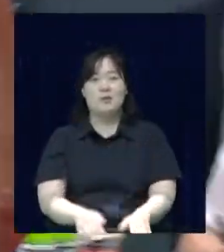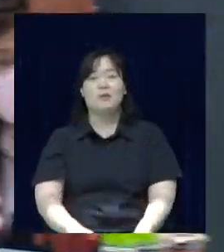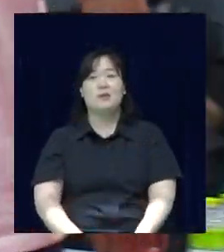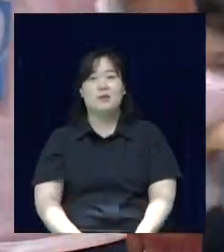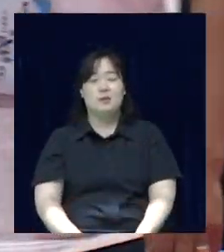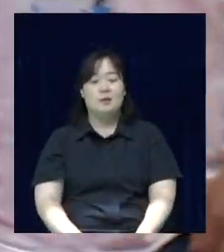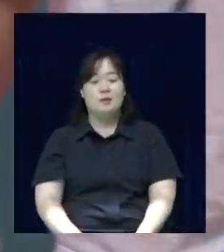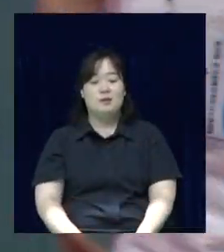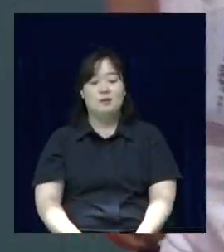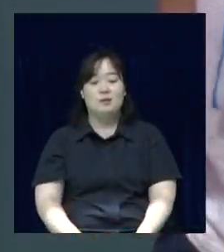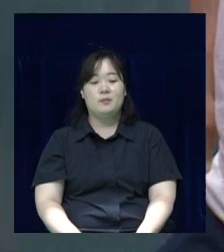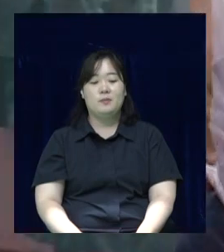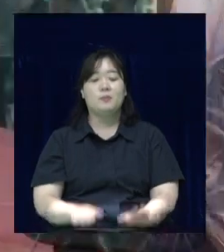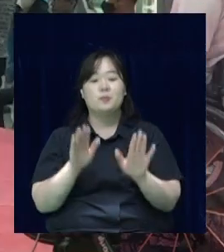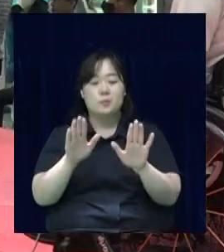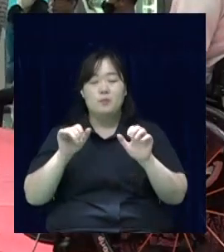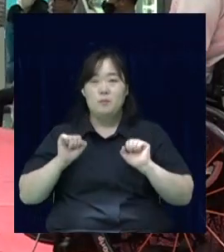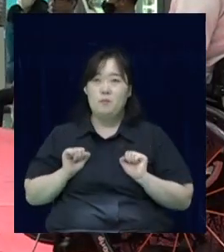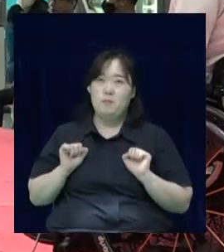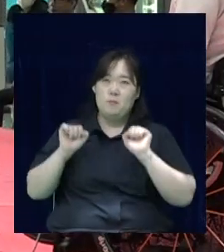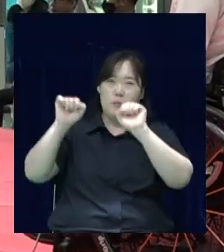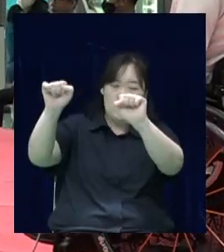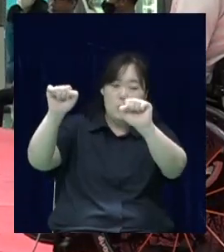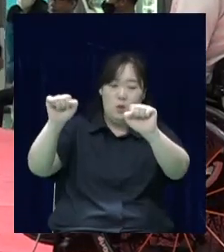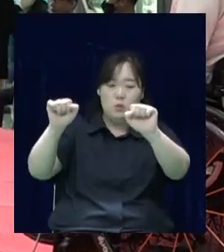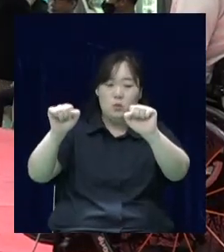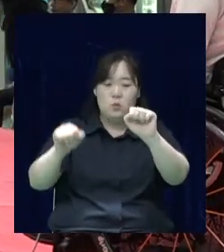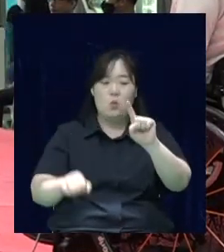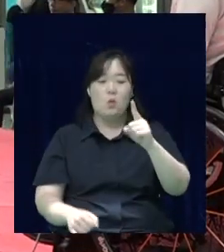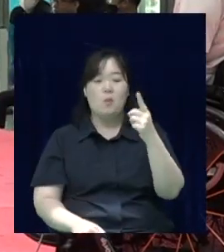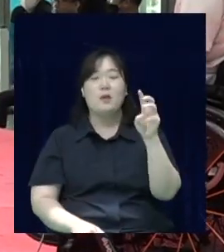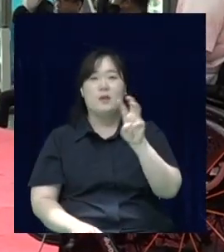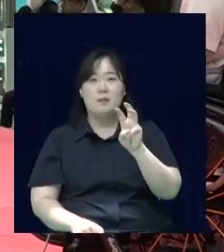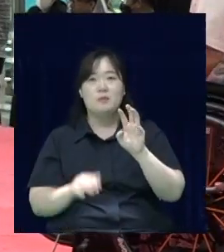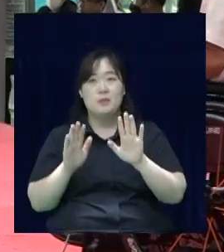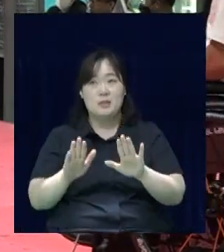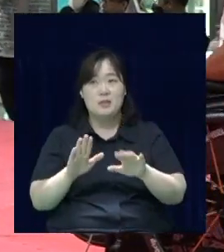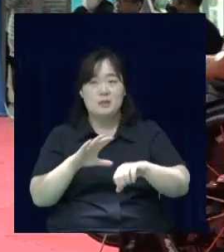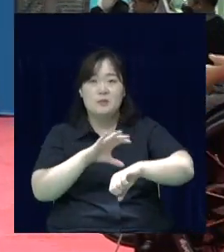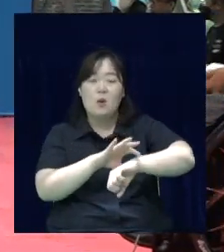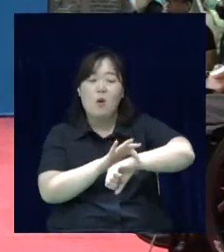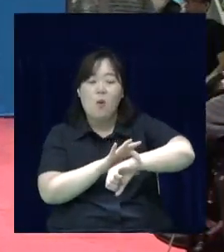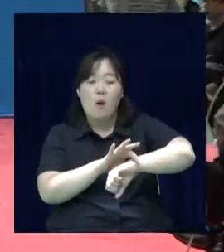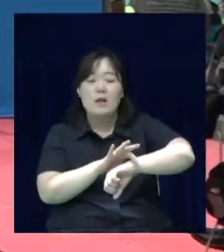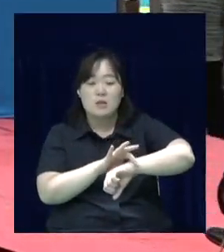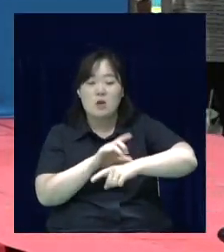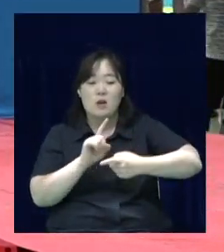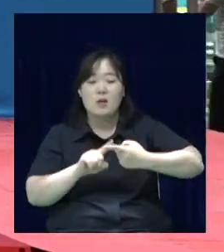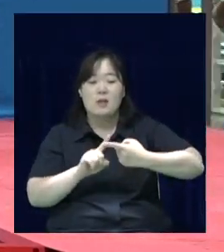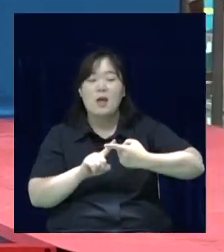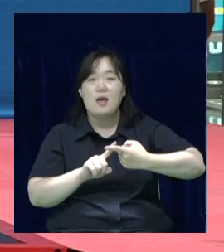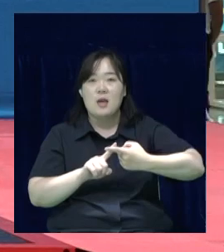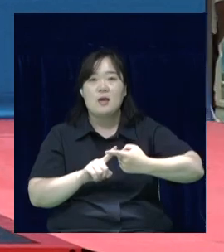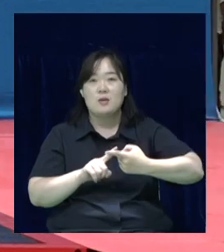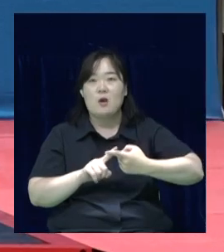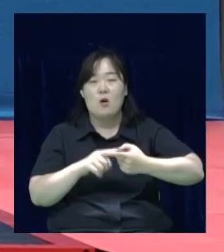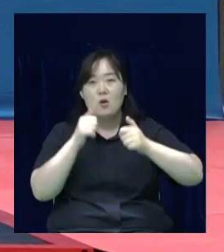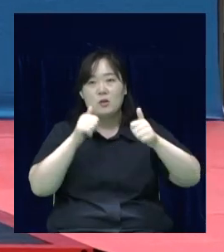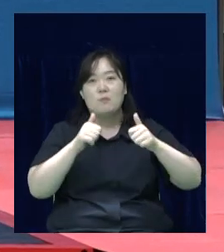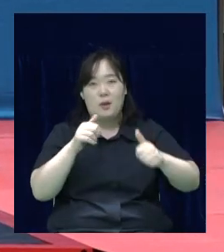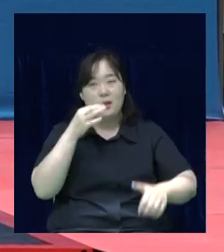예, 어떤 어필을 또 하고 있네요. 예, 관절에 대한 부분을 아하. 어필하고 있습니다. 지금 예. 각자가 갖고 있는 좀 불리한 부분들에 대해서 또 예.